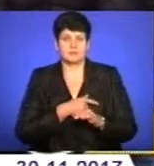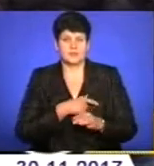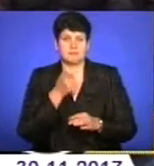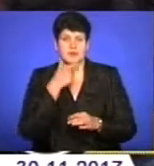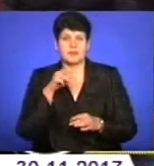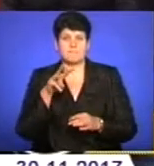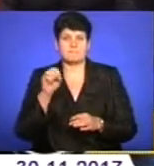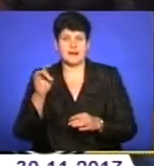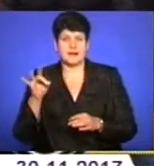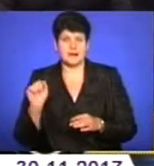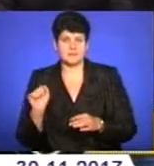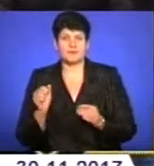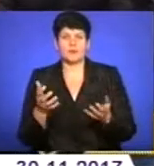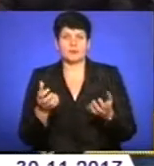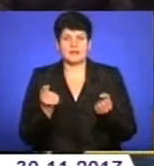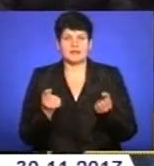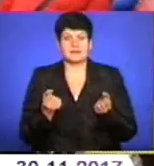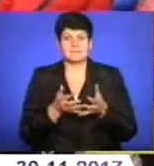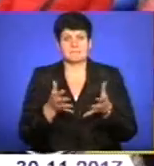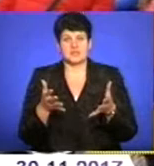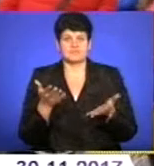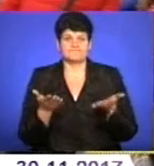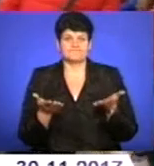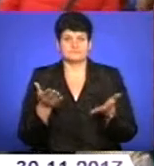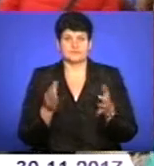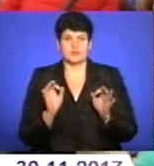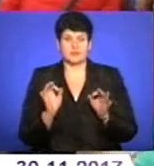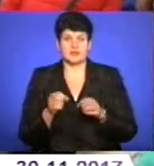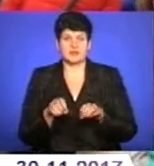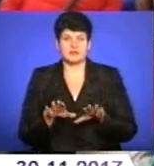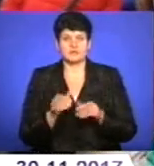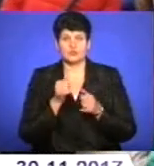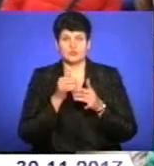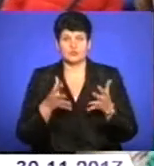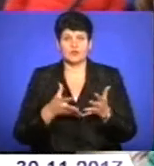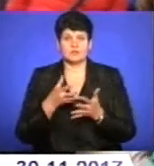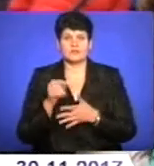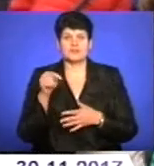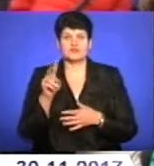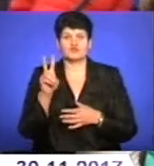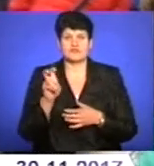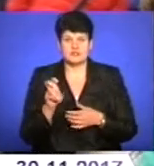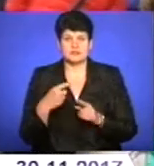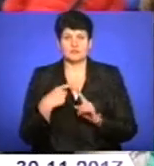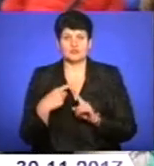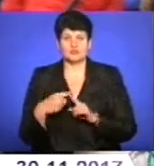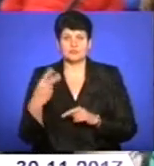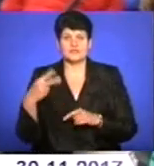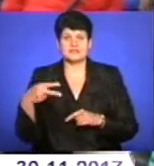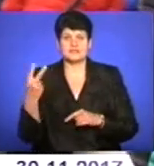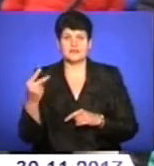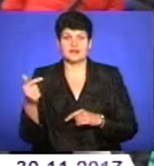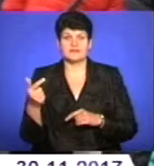щоб прийняли якесь більш лояльне рішення. Ми просто не в стані оплатити 1200 плюс по 22 гривні